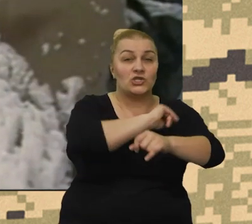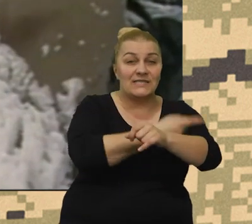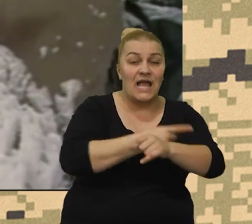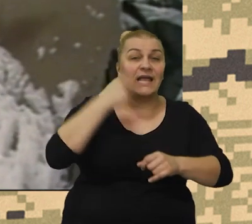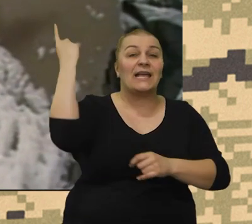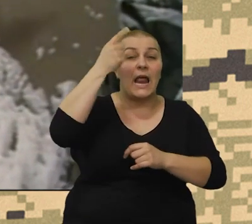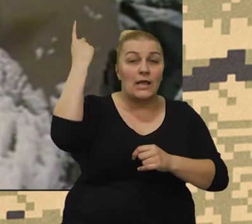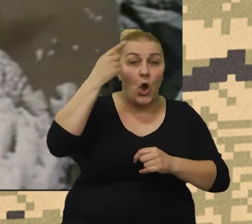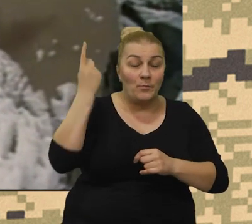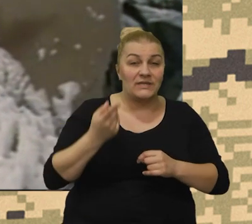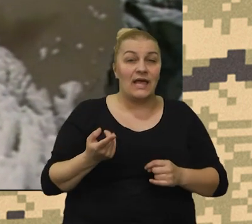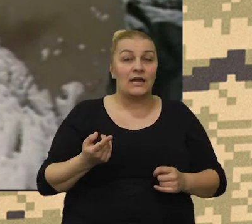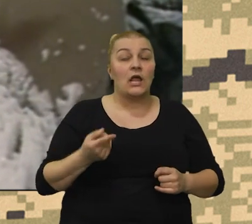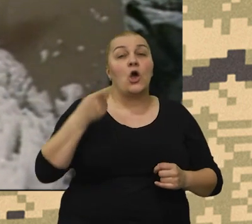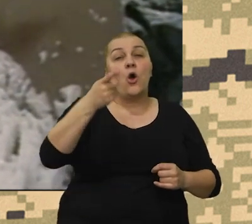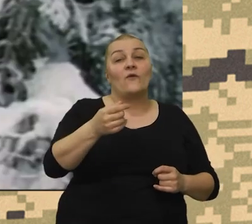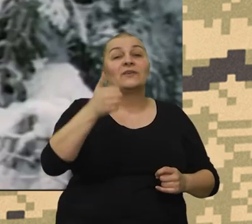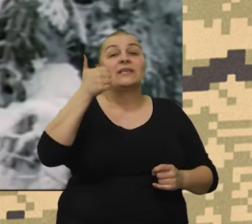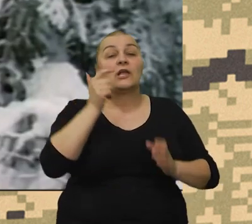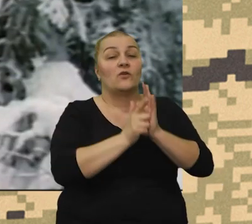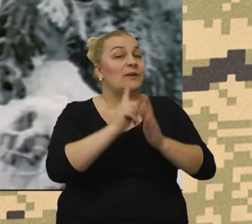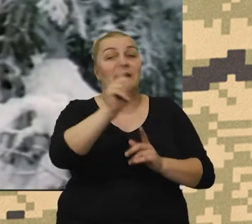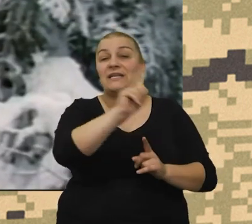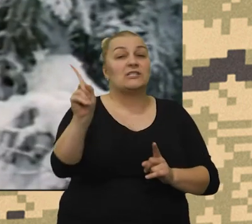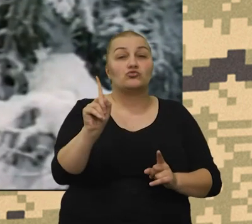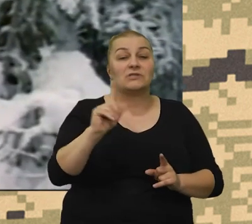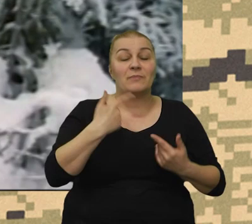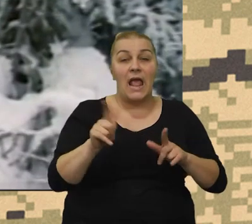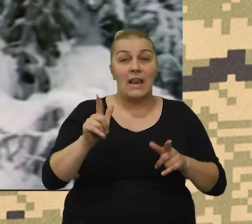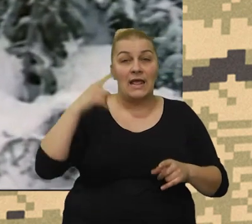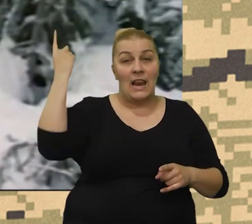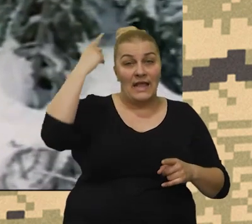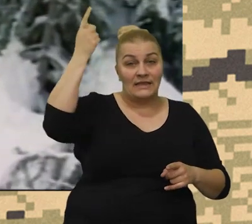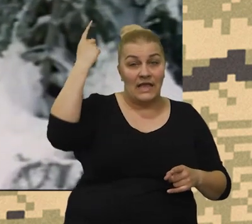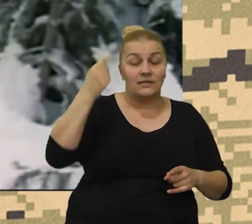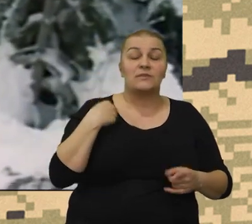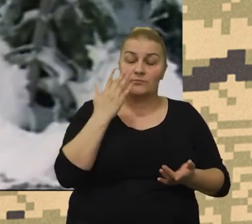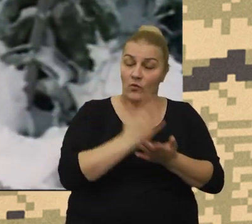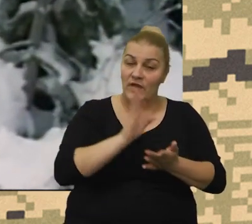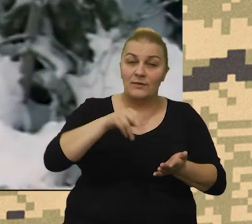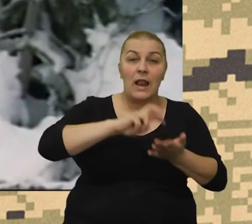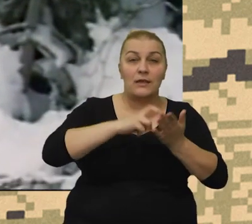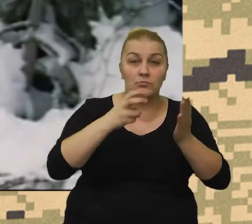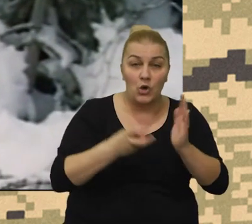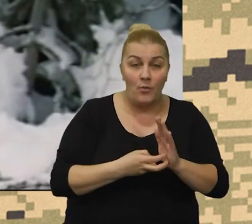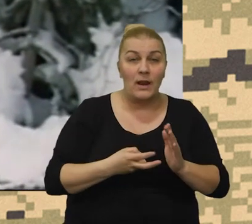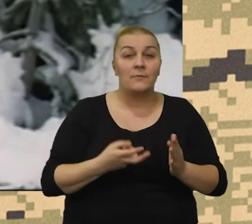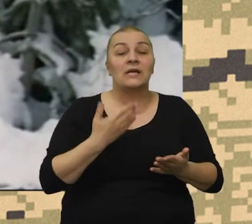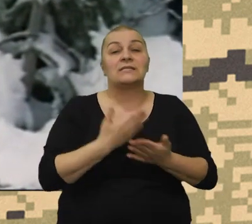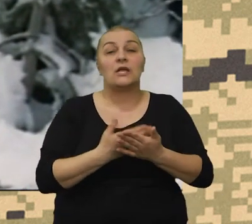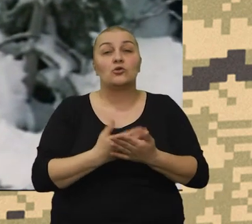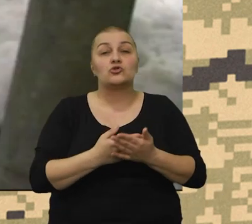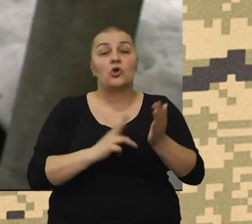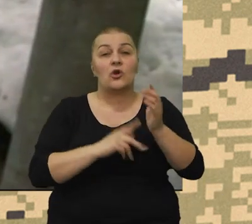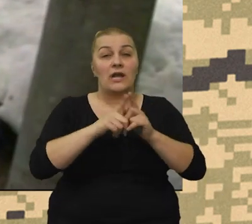snage, helikoptere Mi-8. Koji u jedno MTB. Vrijeme nisu ni smjeli letjeti? Mi smo imali uvijek probleme u tijeku izvođenja operacije,